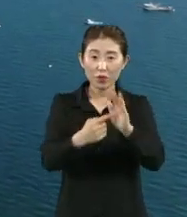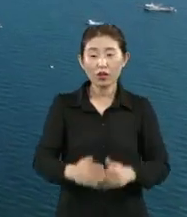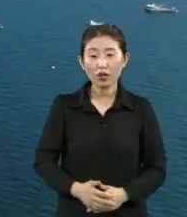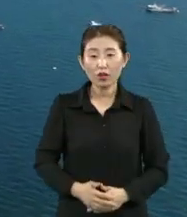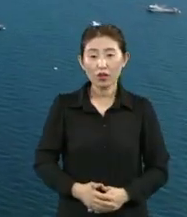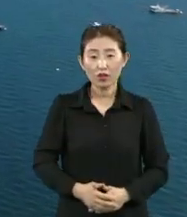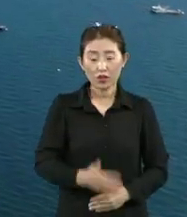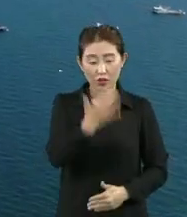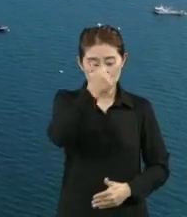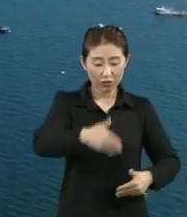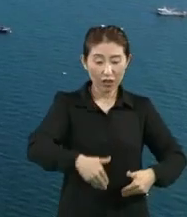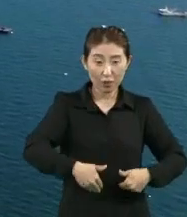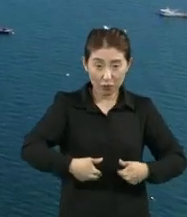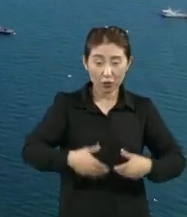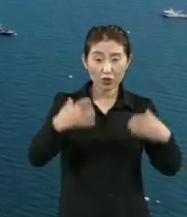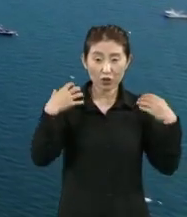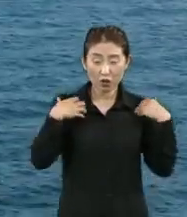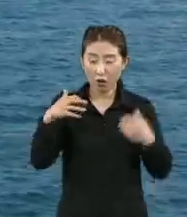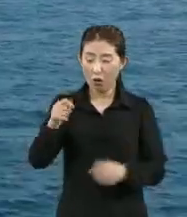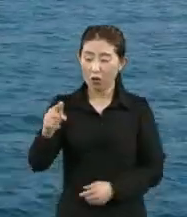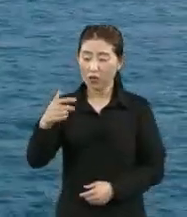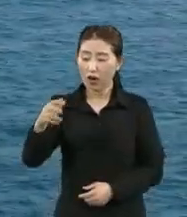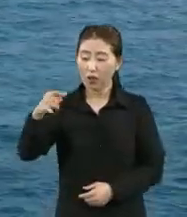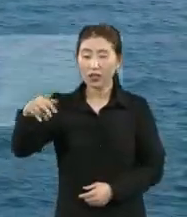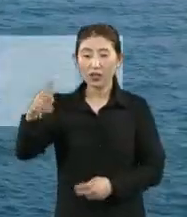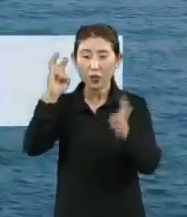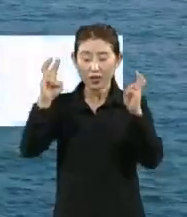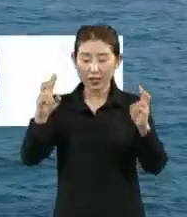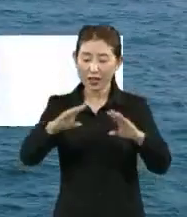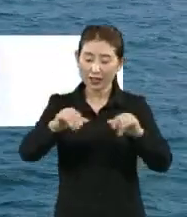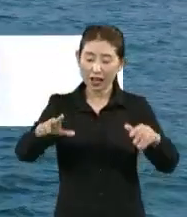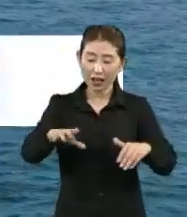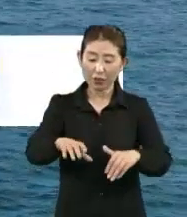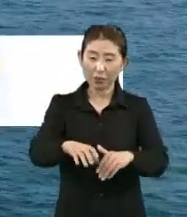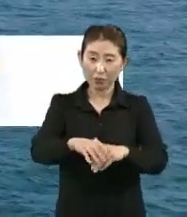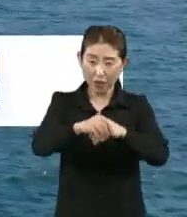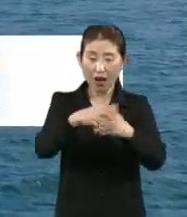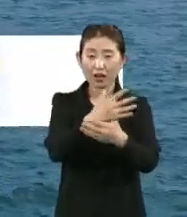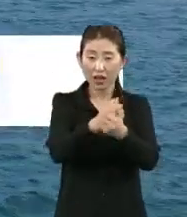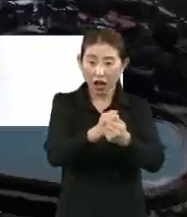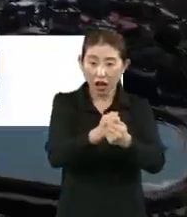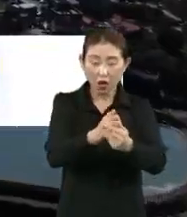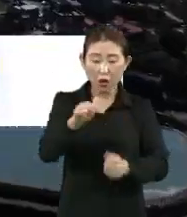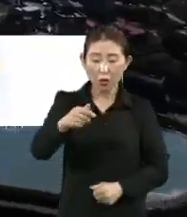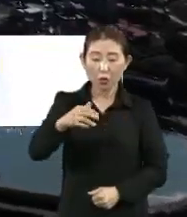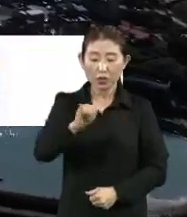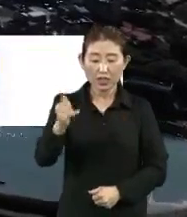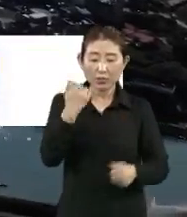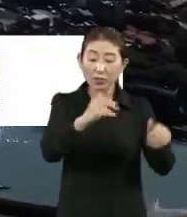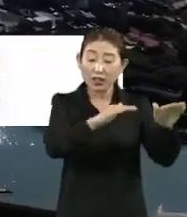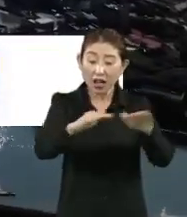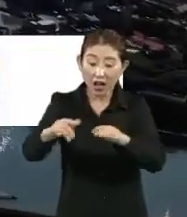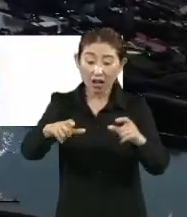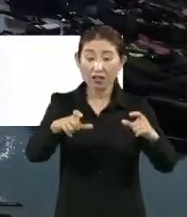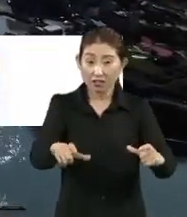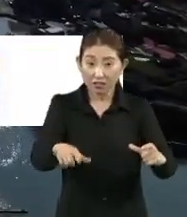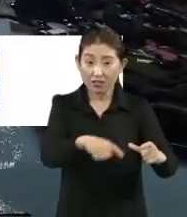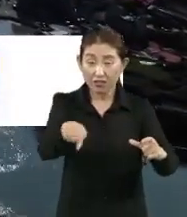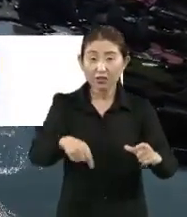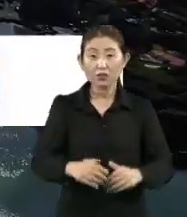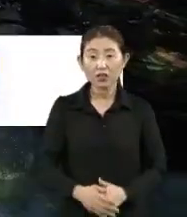충남도와 안면도 개발 사업자인 온더웨스트 컨소시엄이 매매 계약을 맺은 지역은 꽃지 해수욕장 주변 193만